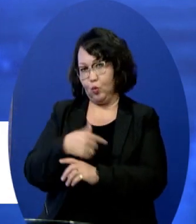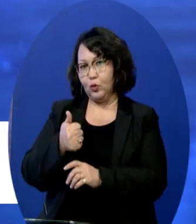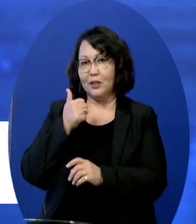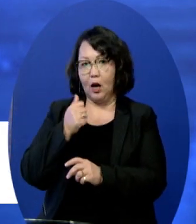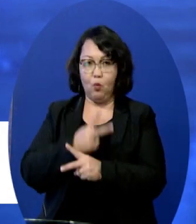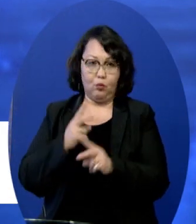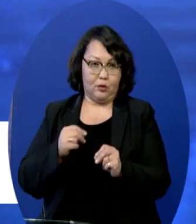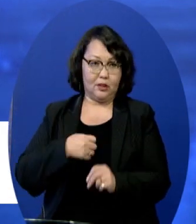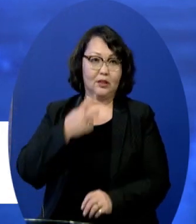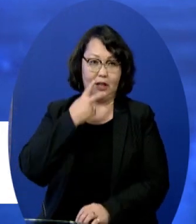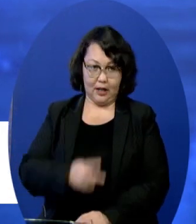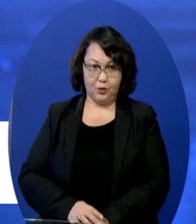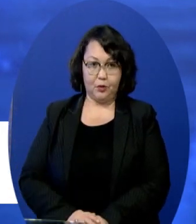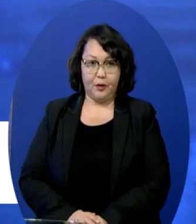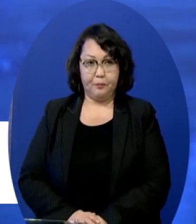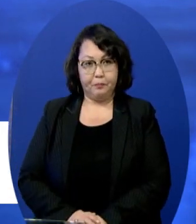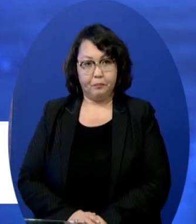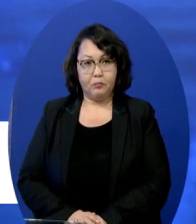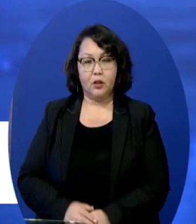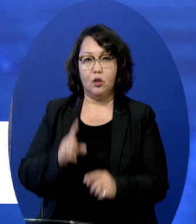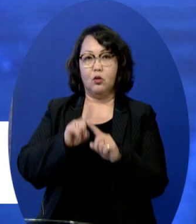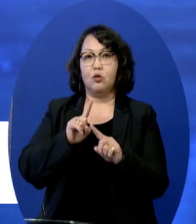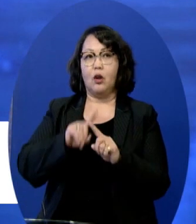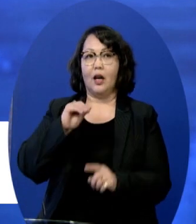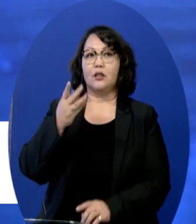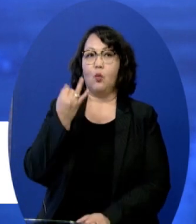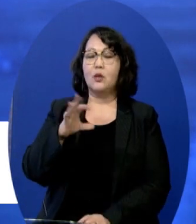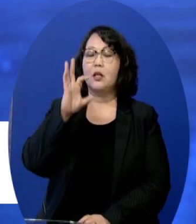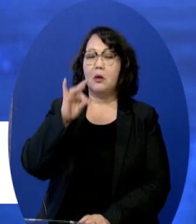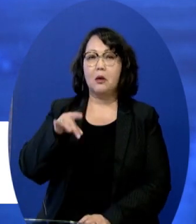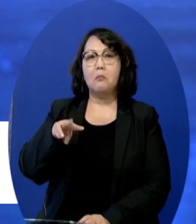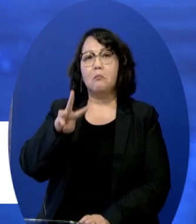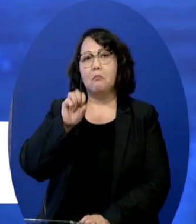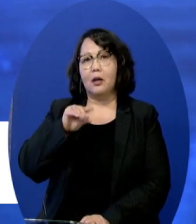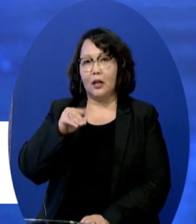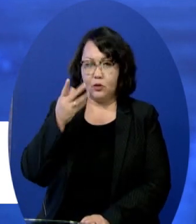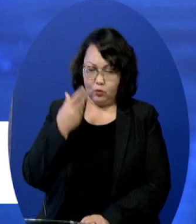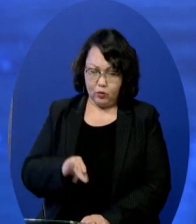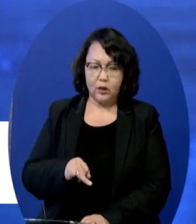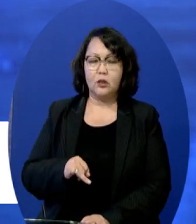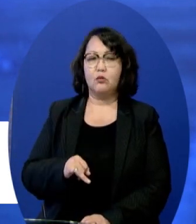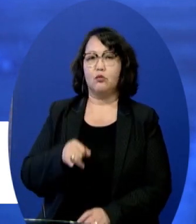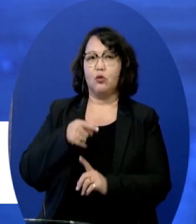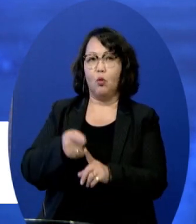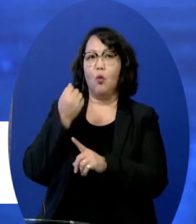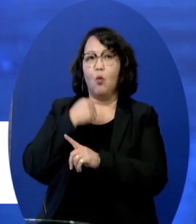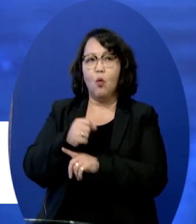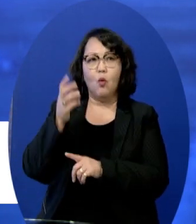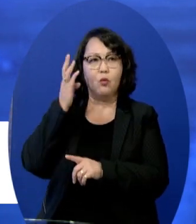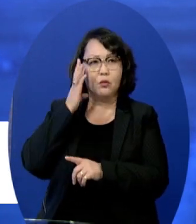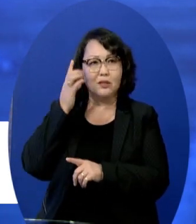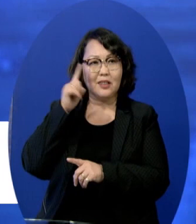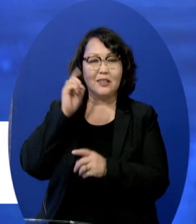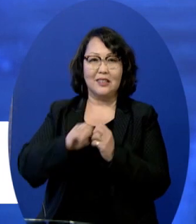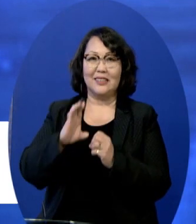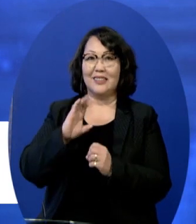болсон гэж би харж байгаа. За хөдөөжихөн салбар дээр одоо мал аж ахуй, малын гаралтай төвүүд дээр олгодог урамшууллын системэд энийг дагаад